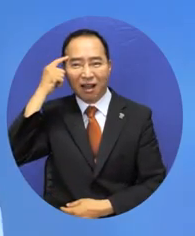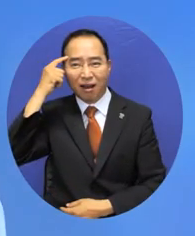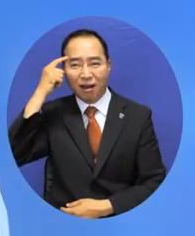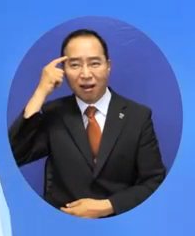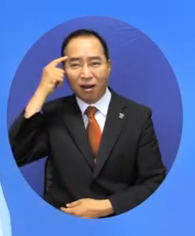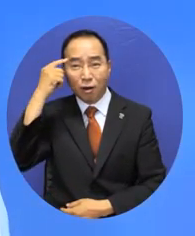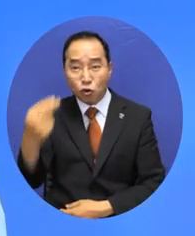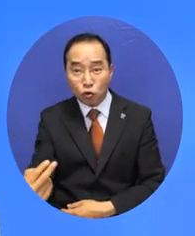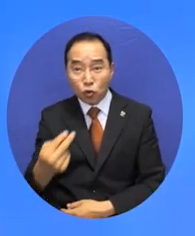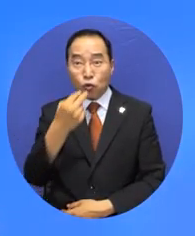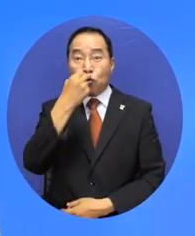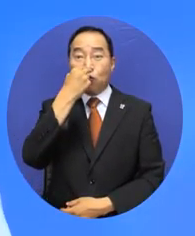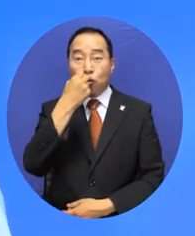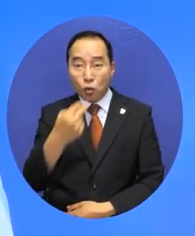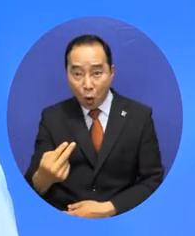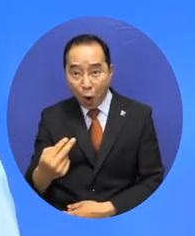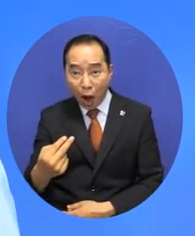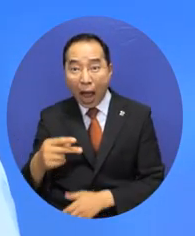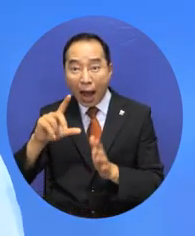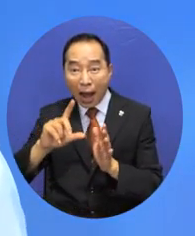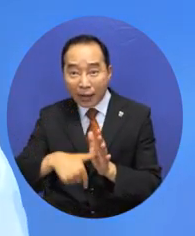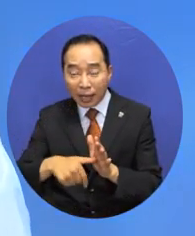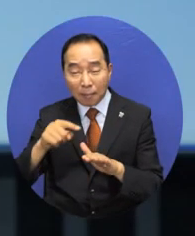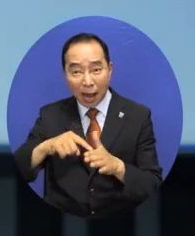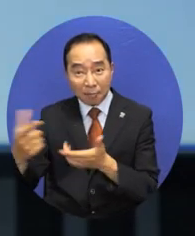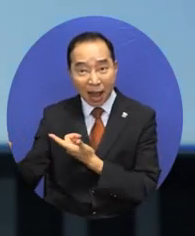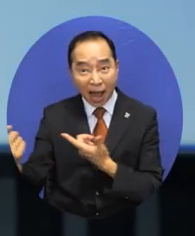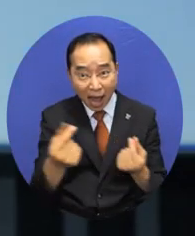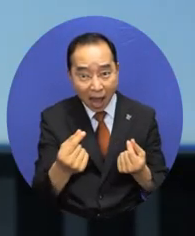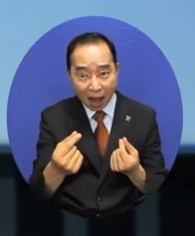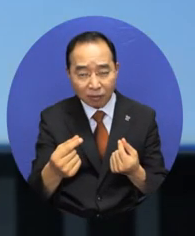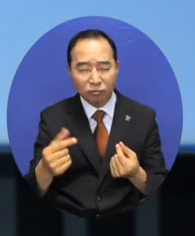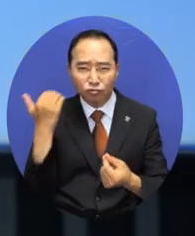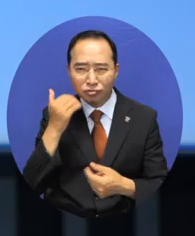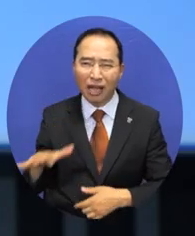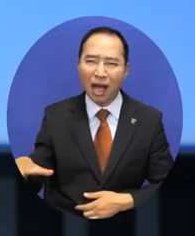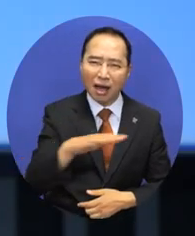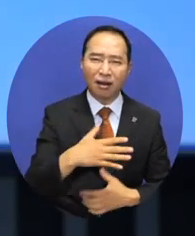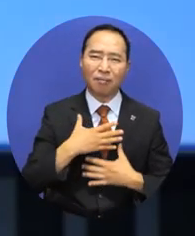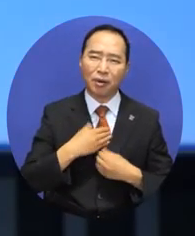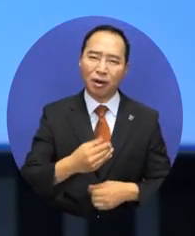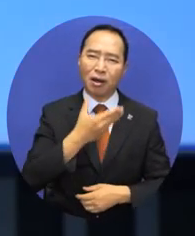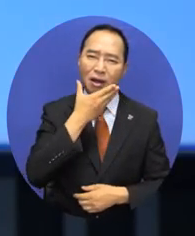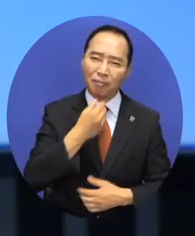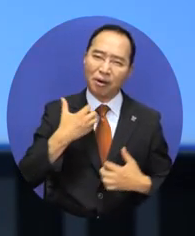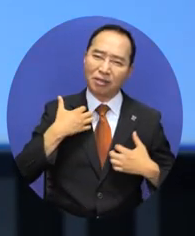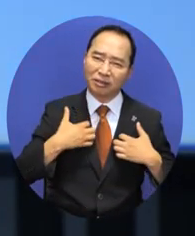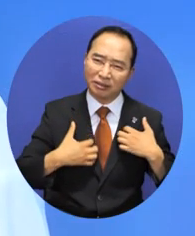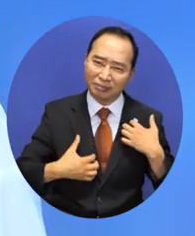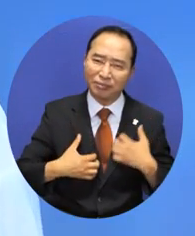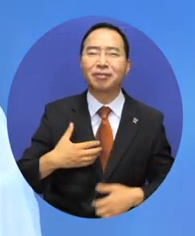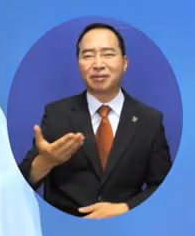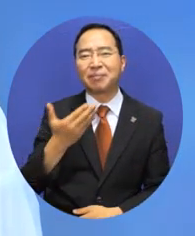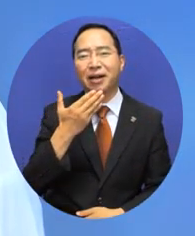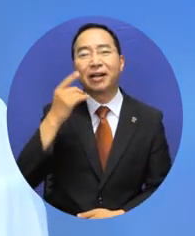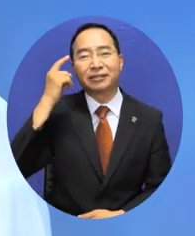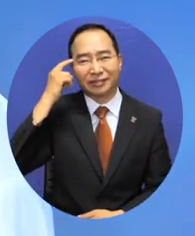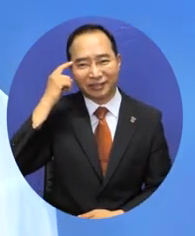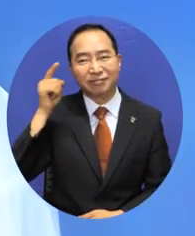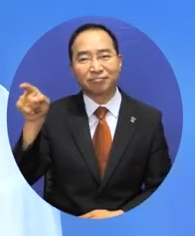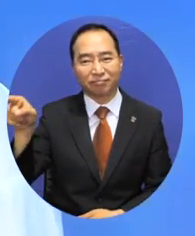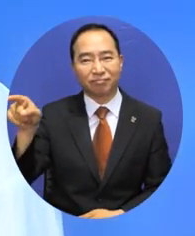쉬는 모든 이들이 같은 마음이라면 누구나 평안, 기쁨, 행복, 사랑이라는 감정을 느낄 수 있다는